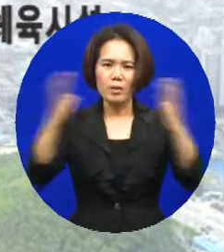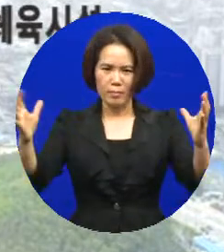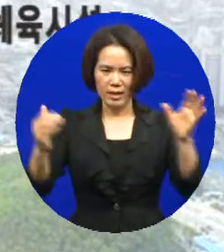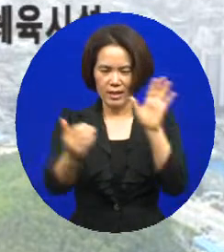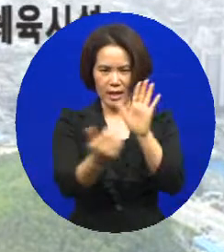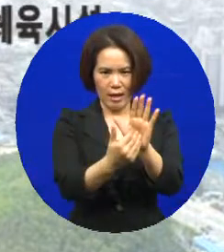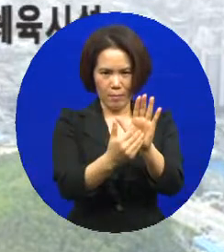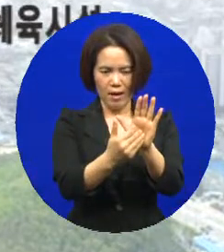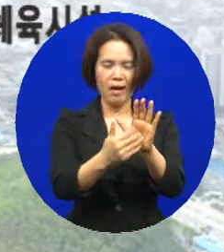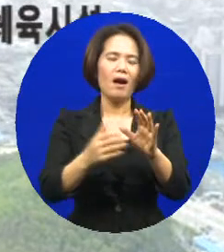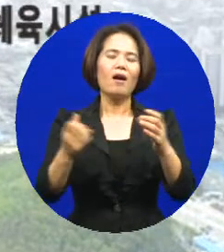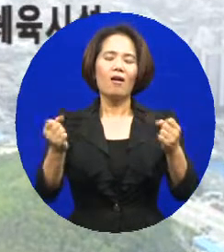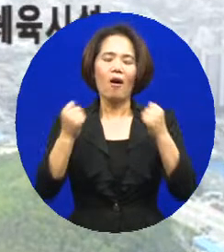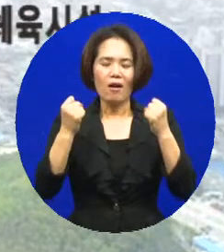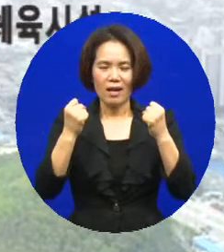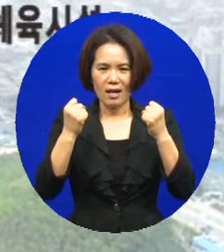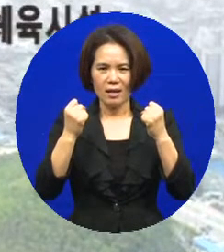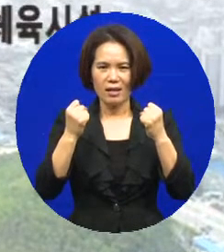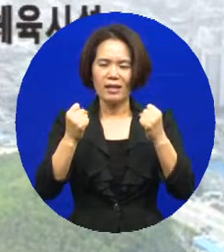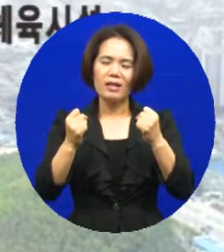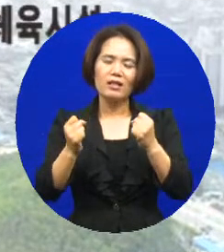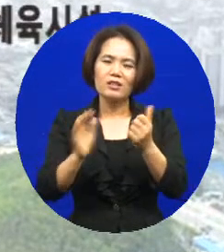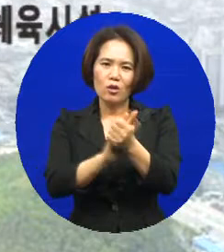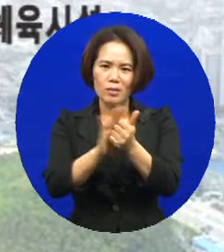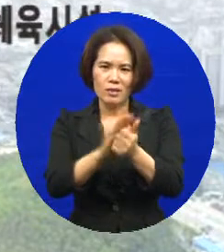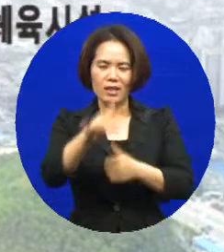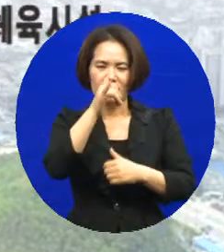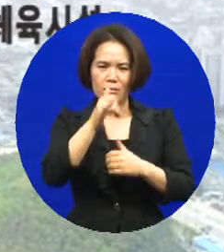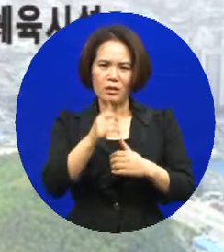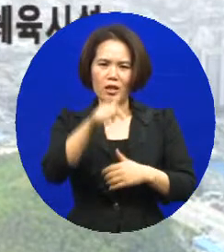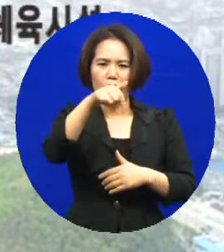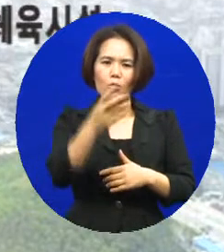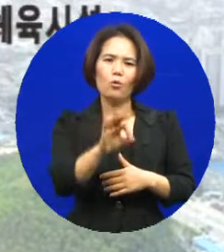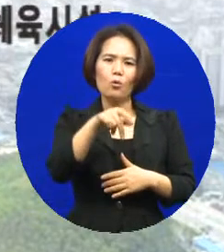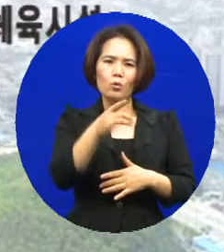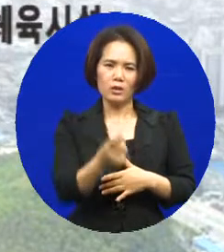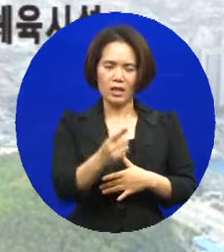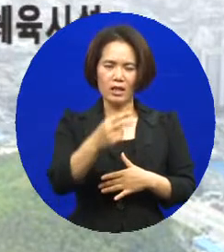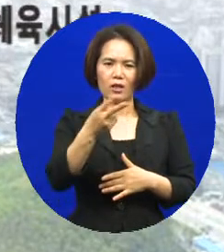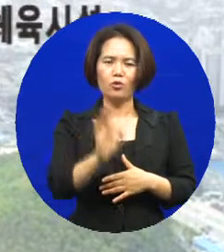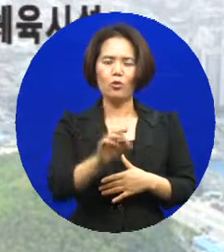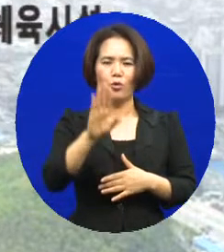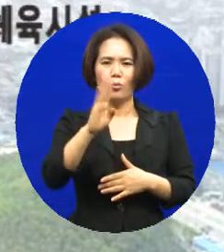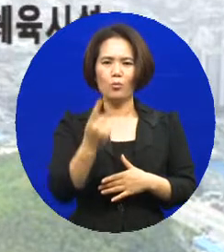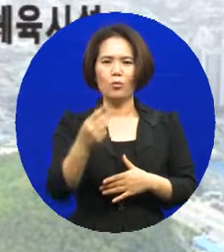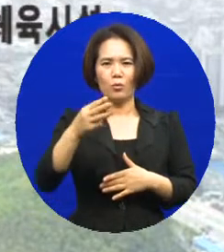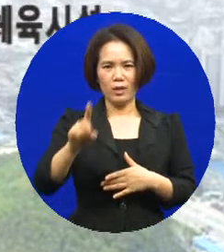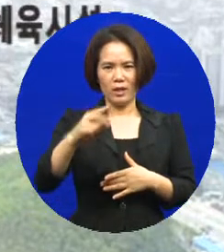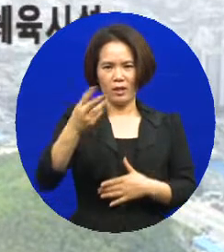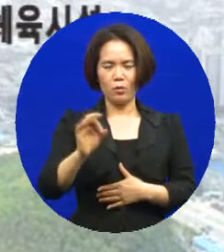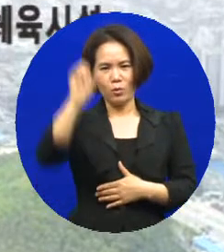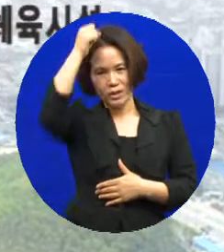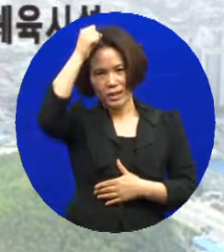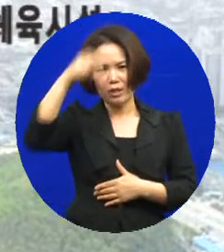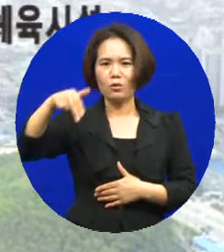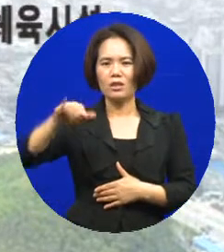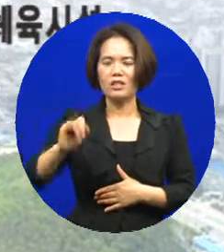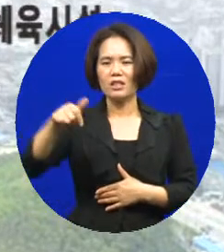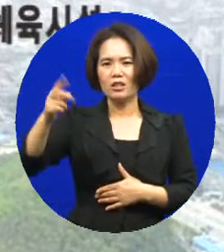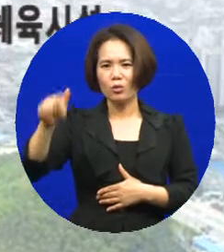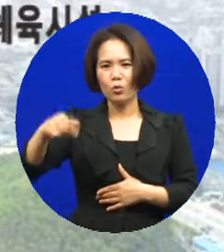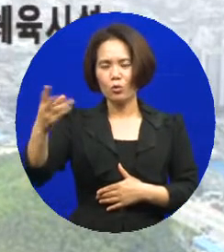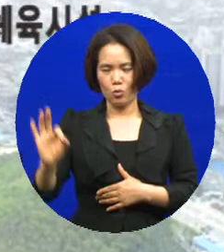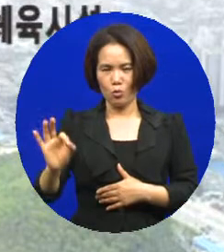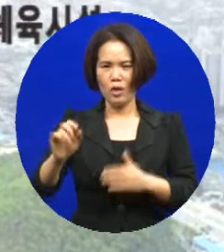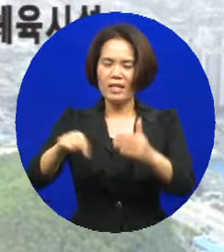예방 통합 건강생활 프로그램을 운영합니다. 교육은 공세동, 보라동, 보정동, 신갈동, 지곡동의